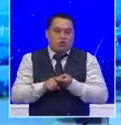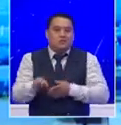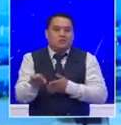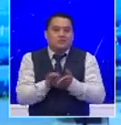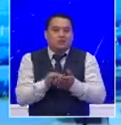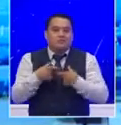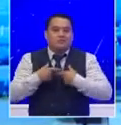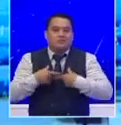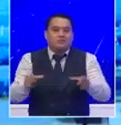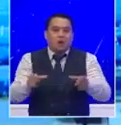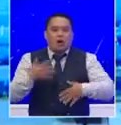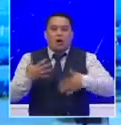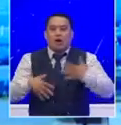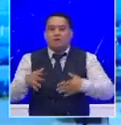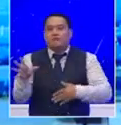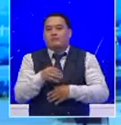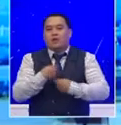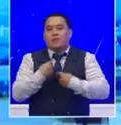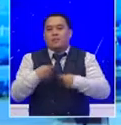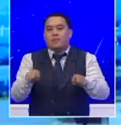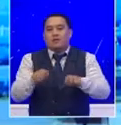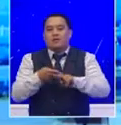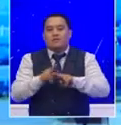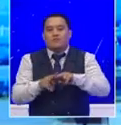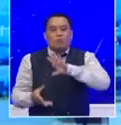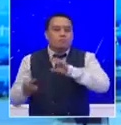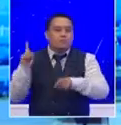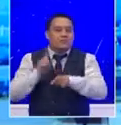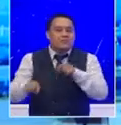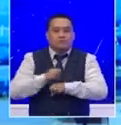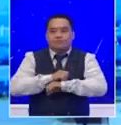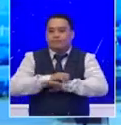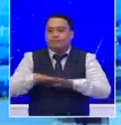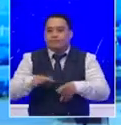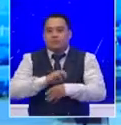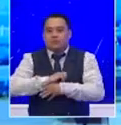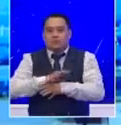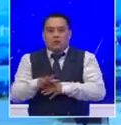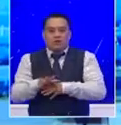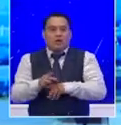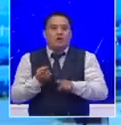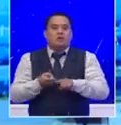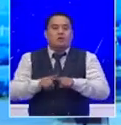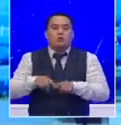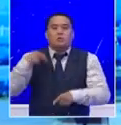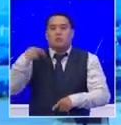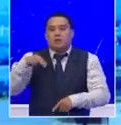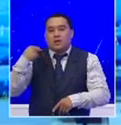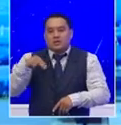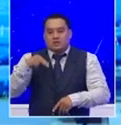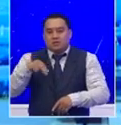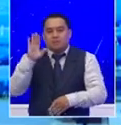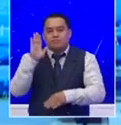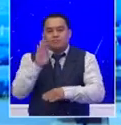после его снятия были ослаблены все карантинные меры, что привело к быстрому распространению коронавируса. В связи с этим Касым-Жомарт Токаев